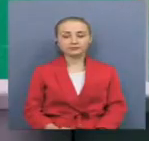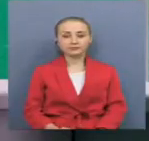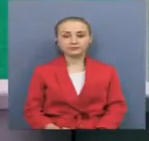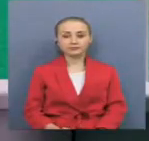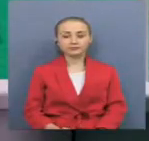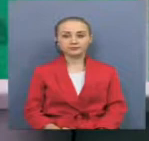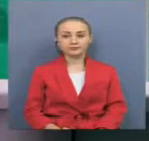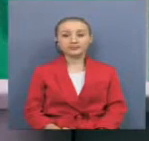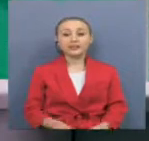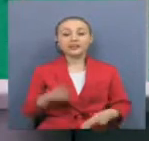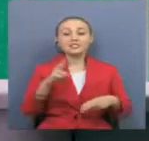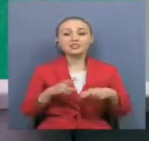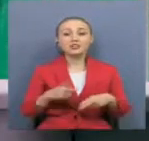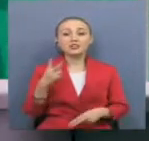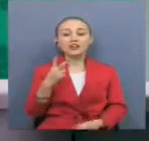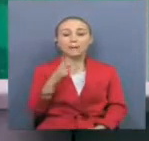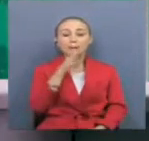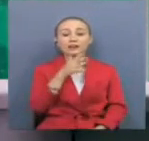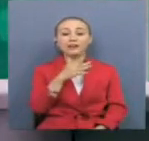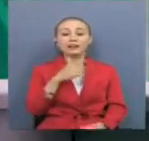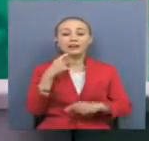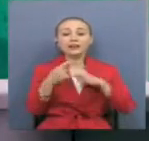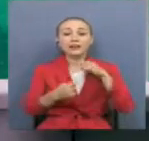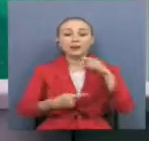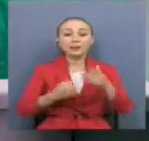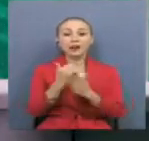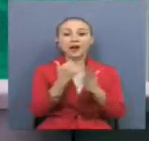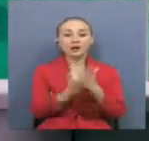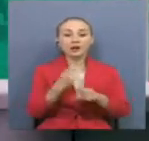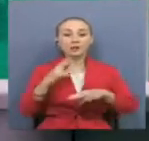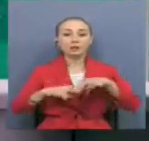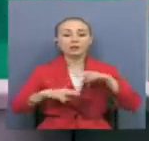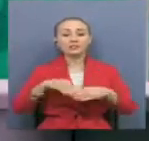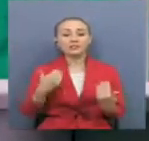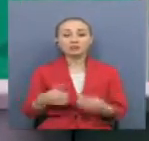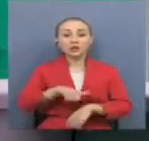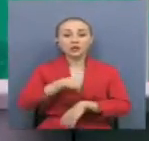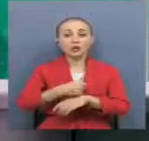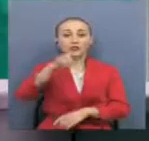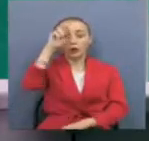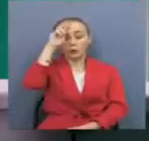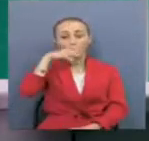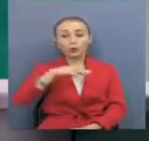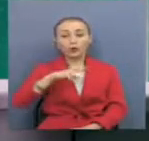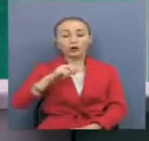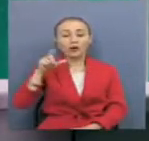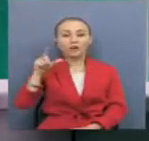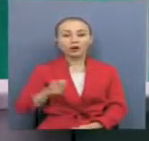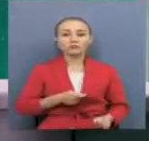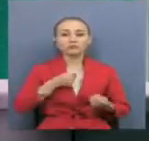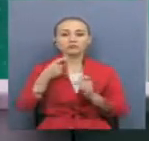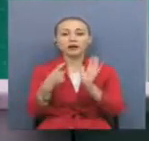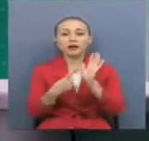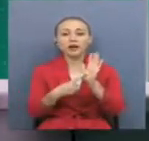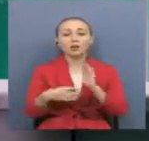Индустрияландыру бағдарламасының екінші 5 жылдығы аяқталуға таяу. Бүгін мемлекет басшысы Қасым Жомарт Тоқаев еліміздің басты